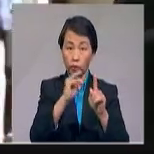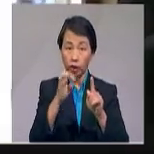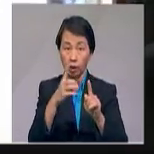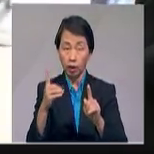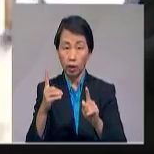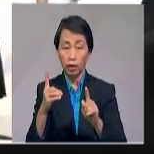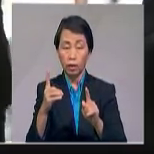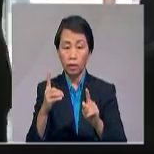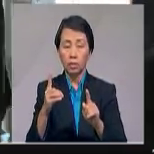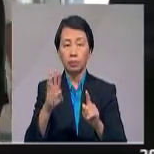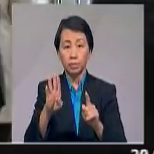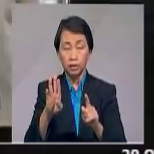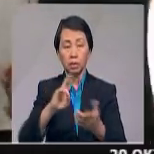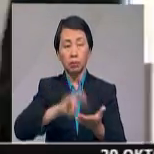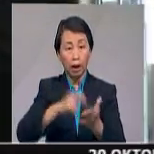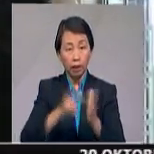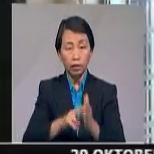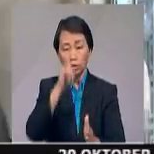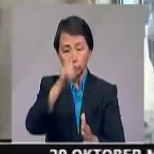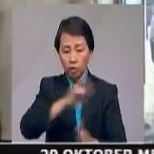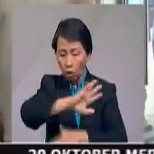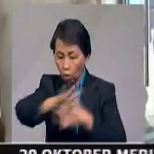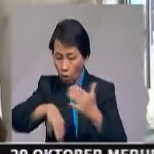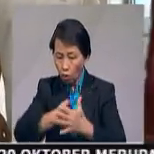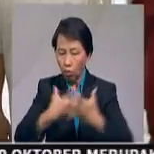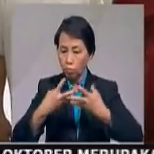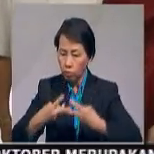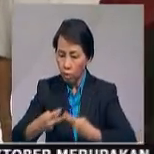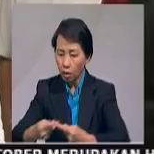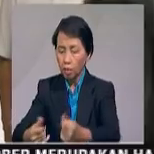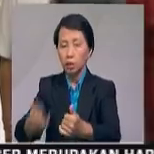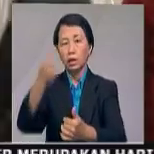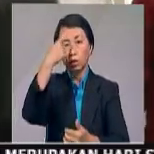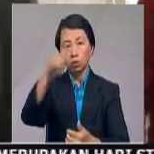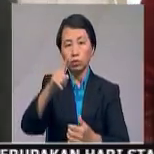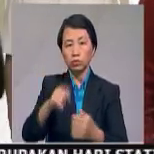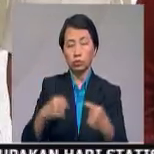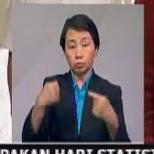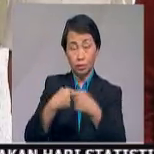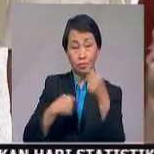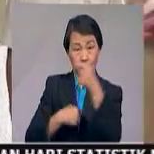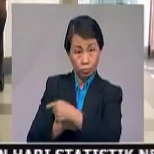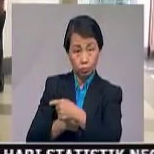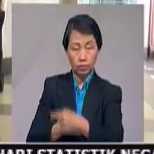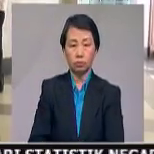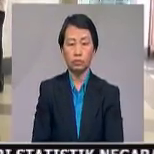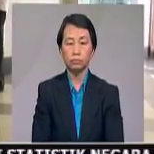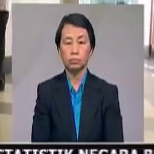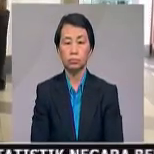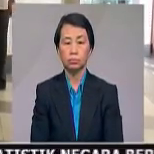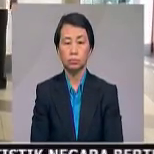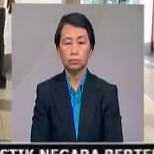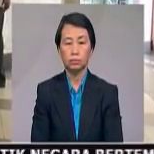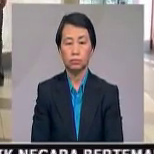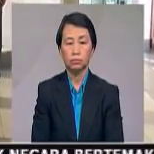konsilier bermaksud memastikan segalanya berjalan lancar untuk tertuduh.